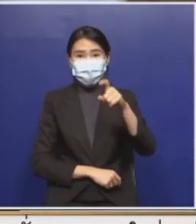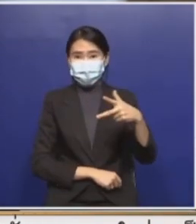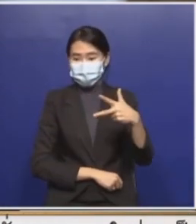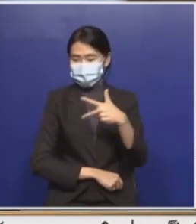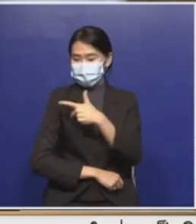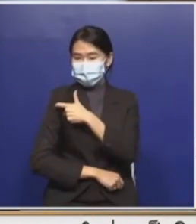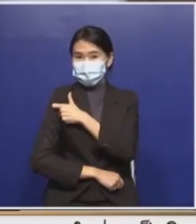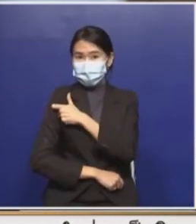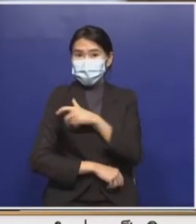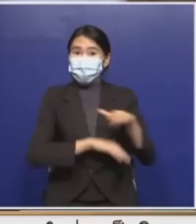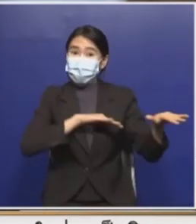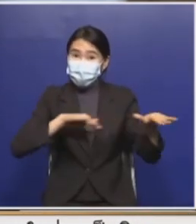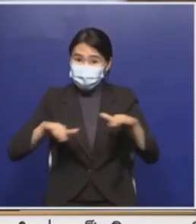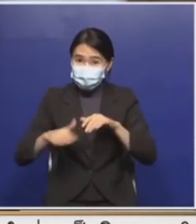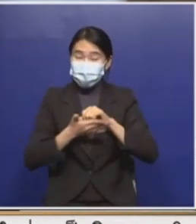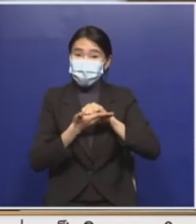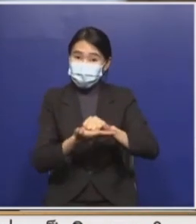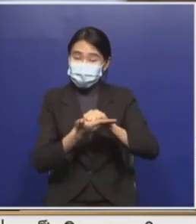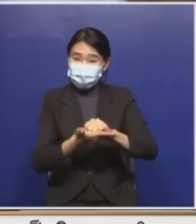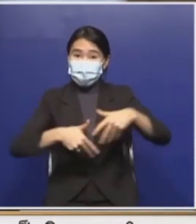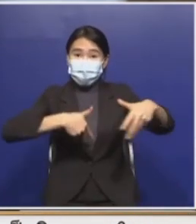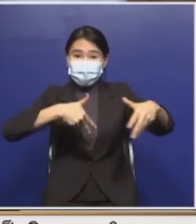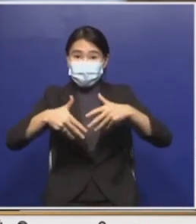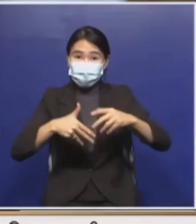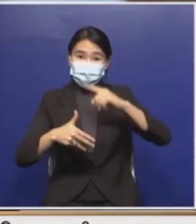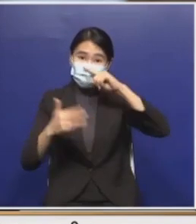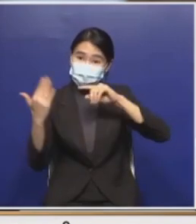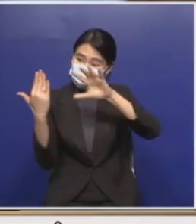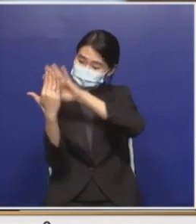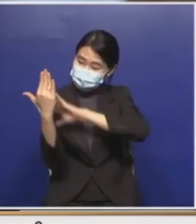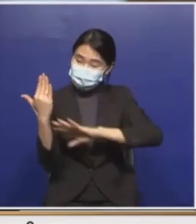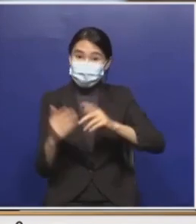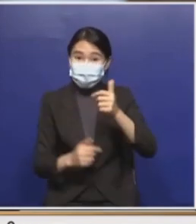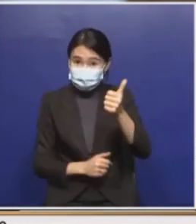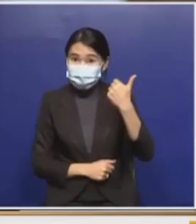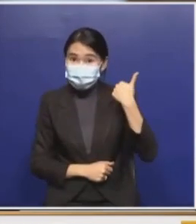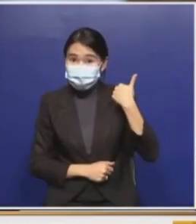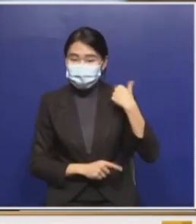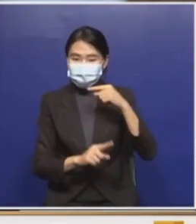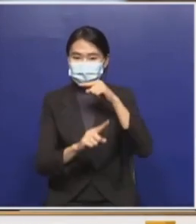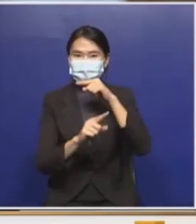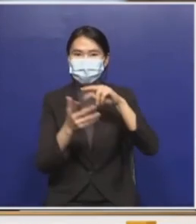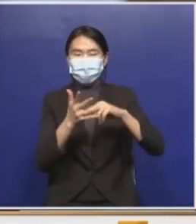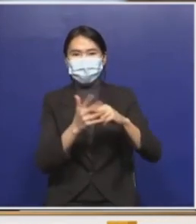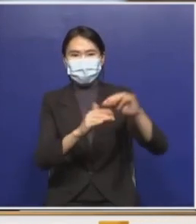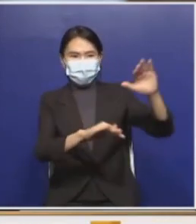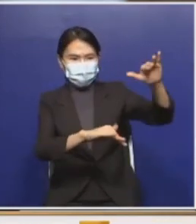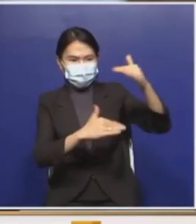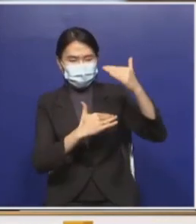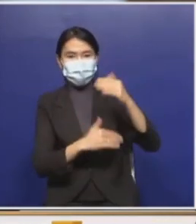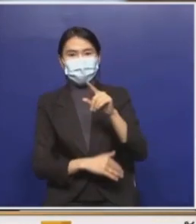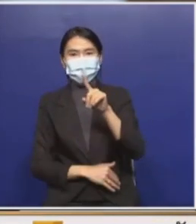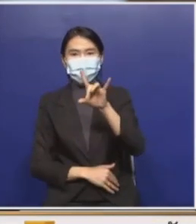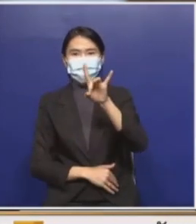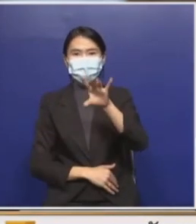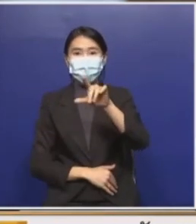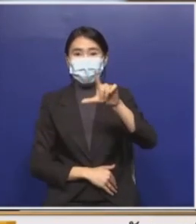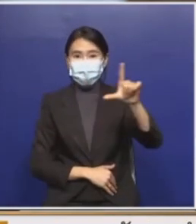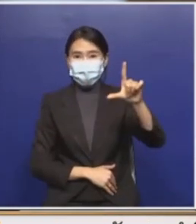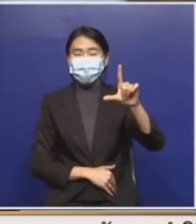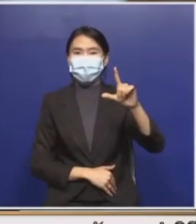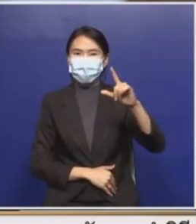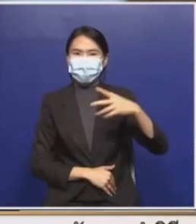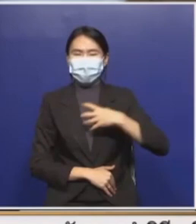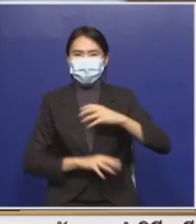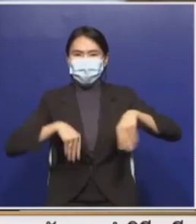พร้อมที่จะให้บริการแก่ประชาชนอย่างน้อยก็สัก100 ล้านโดสเพื่อที่จะฉีดให้ประช